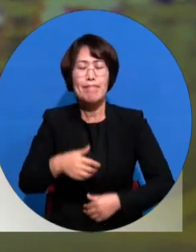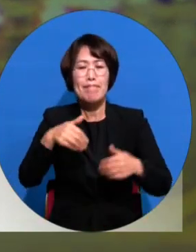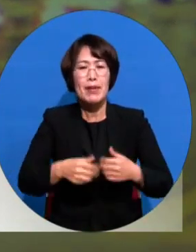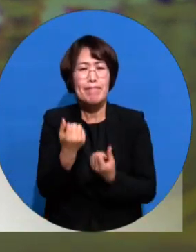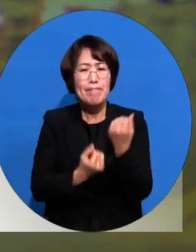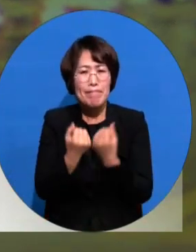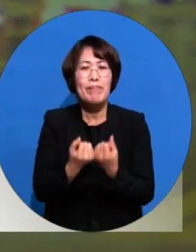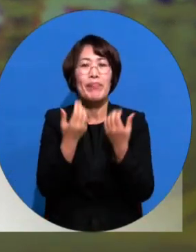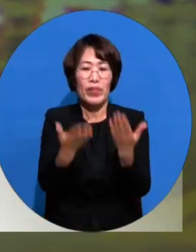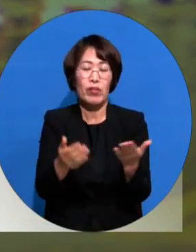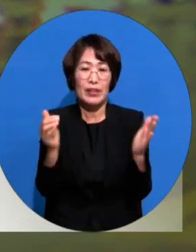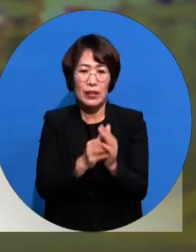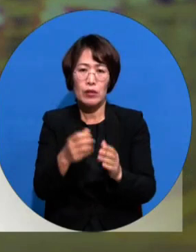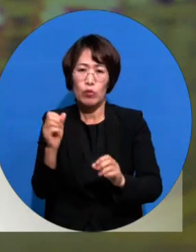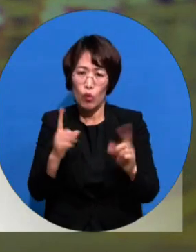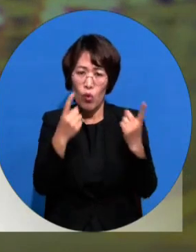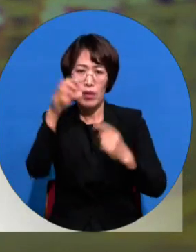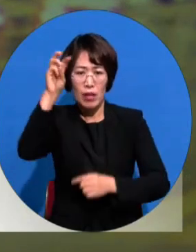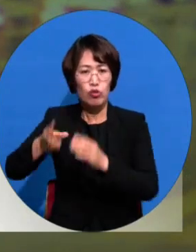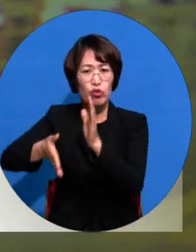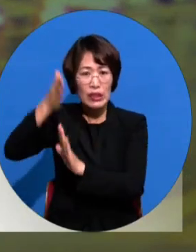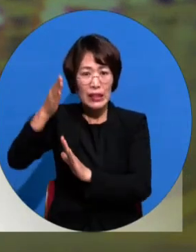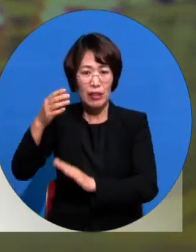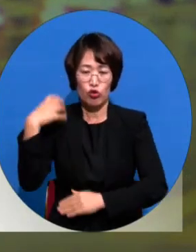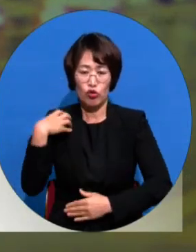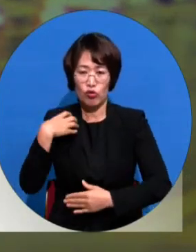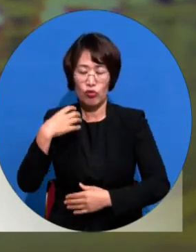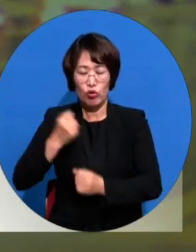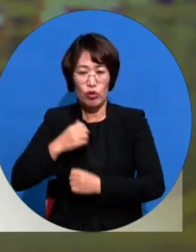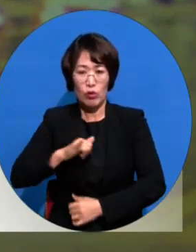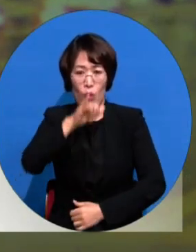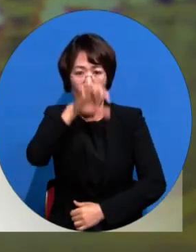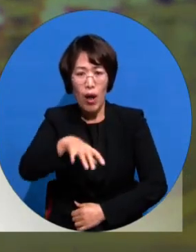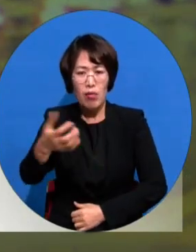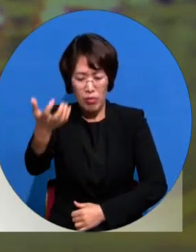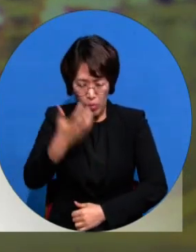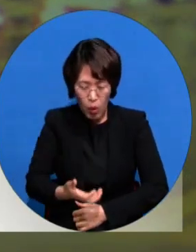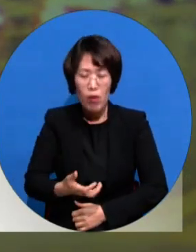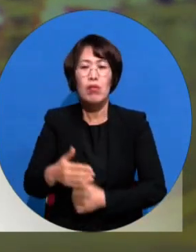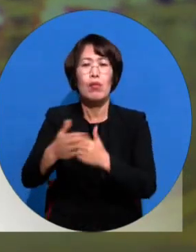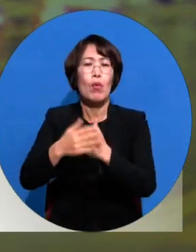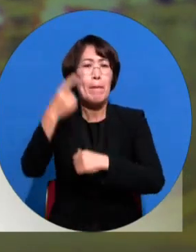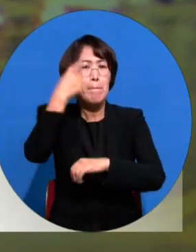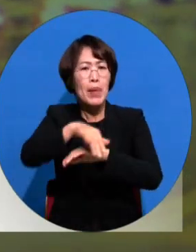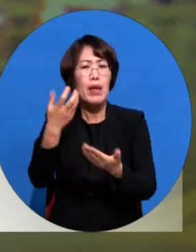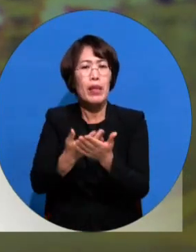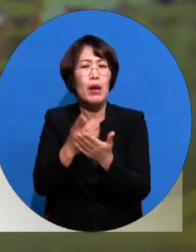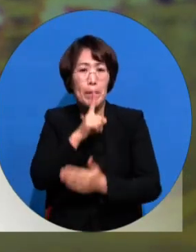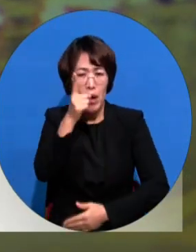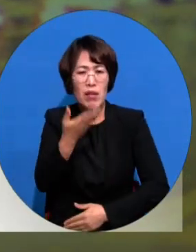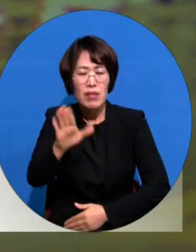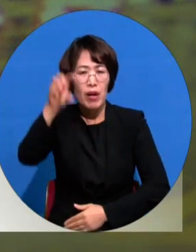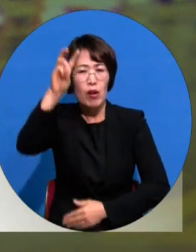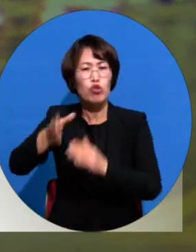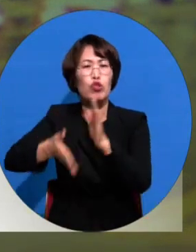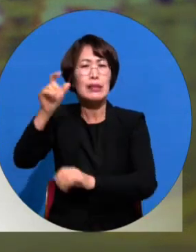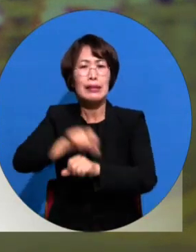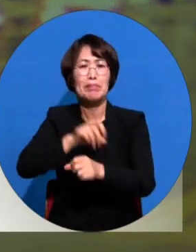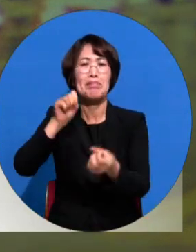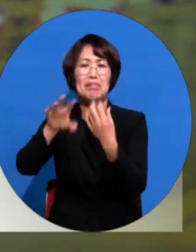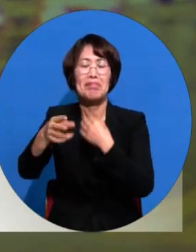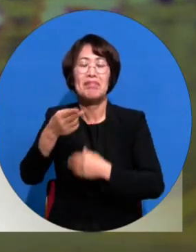호소했습니다. 동시에 광주시에 군공항 이전지에 대한 지원 대책을 요구했지만 정작 광주시는 아직 이렇다 할 답을 하지